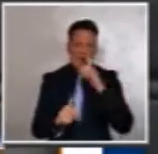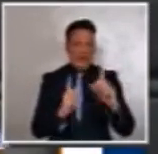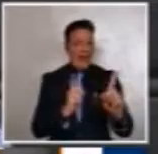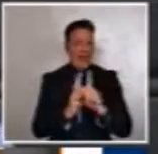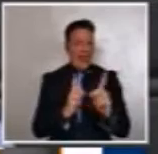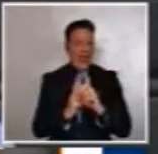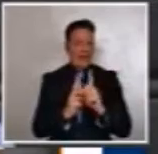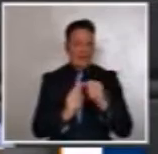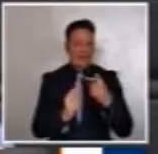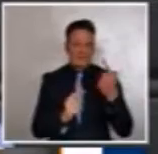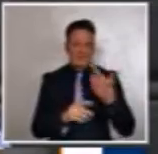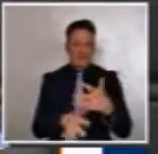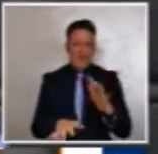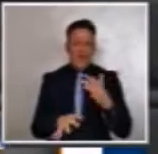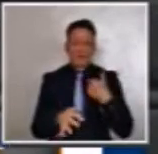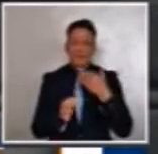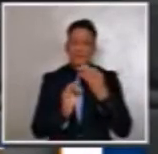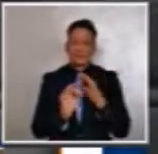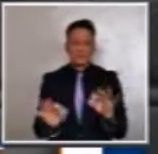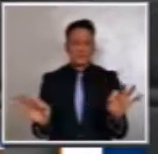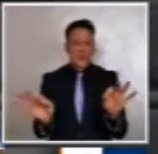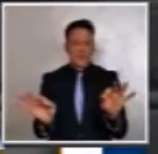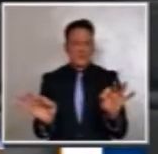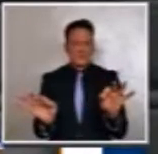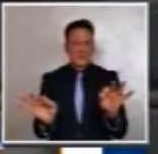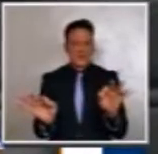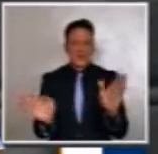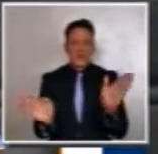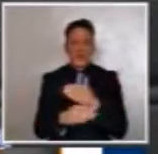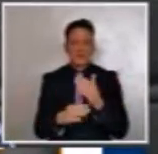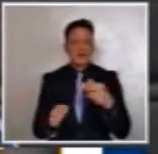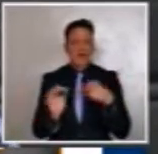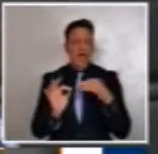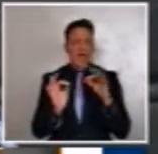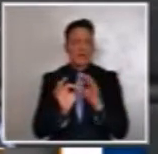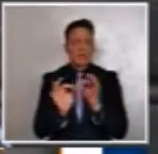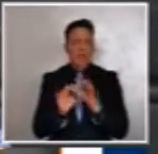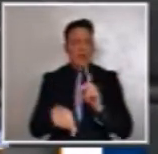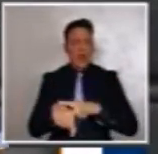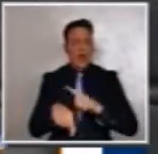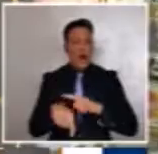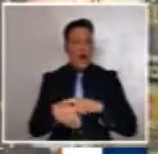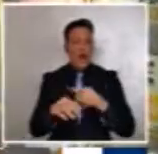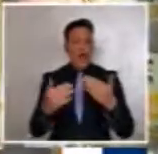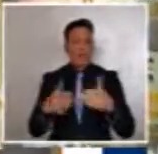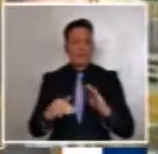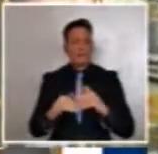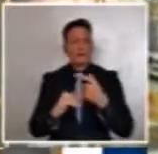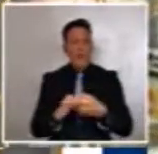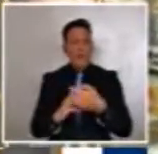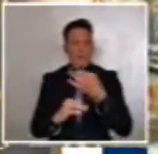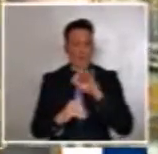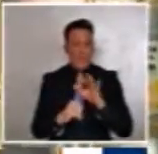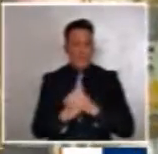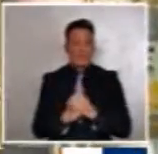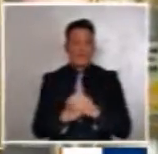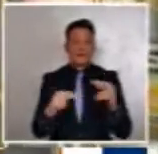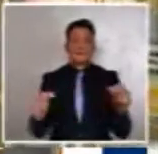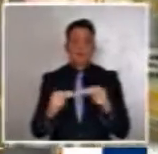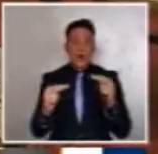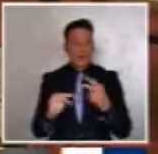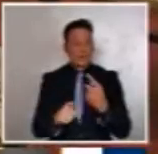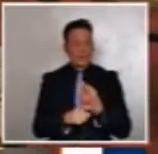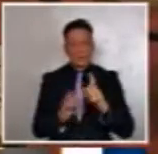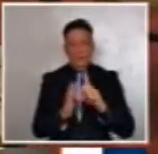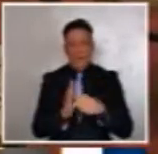che sono disponibile ad appuntamenti fuori orario di apertura. Per i ristoranti c'è ancora da attendere,